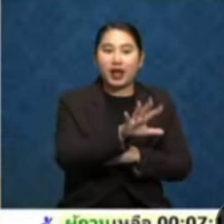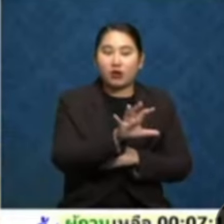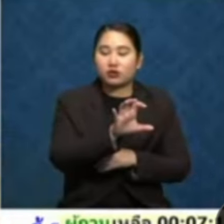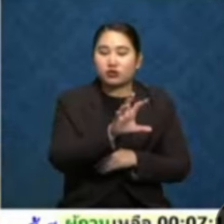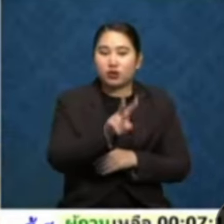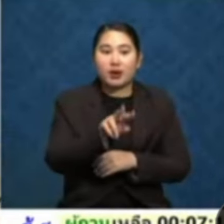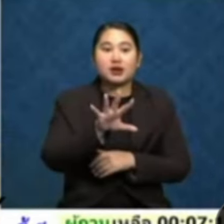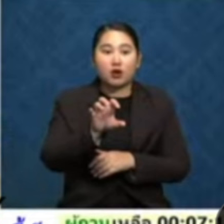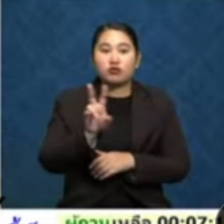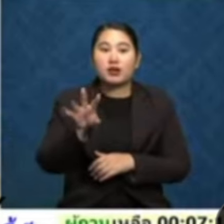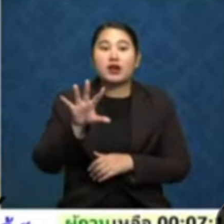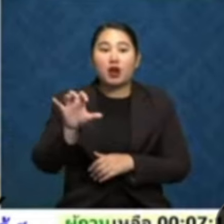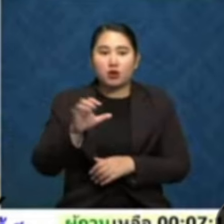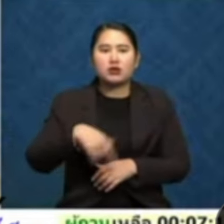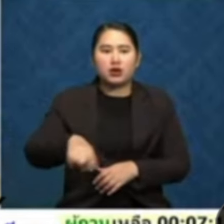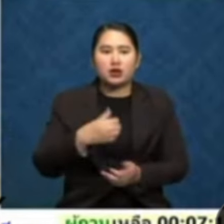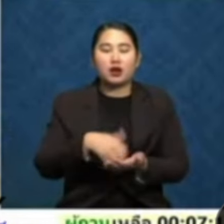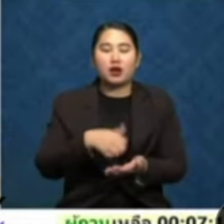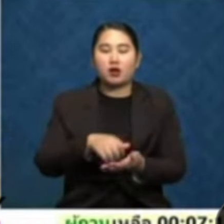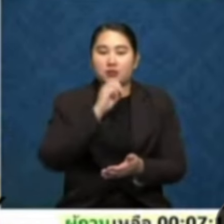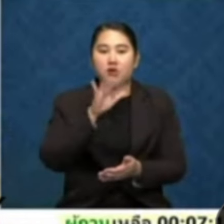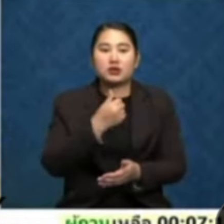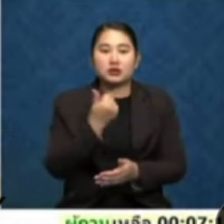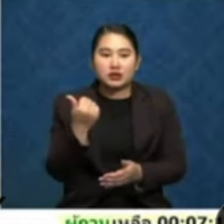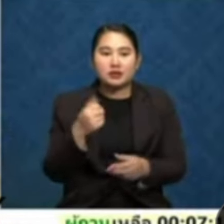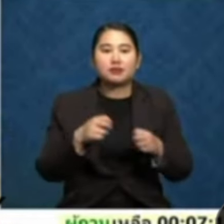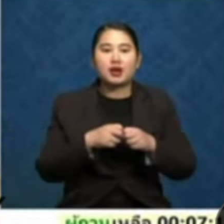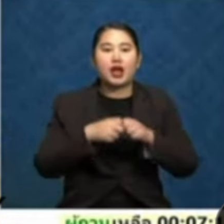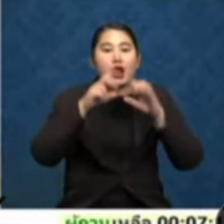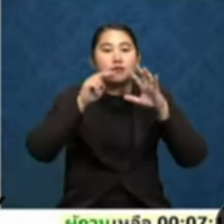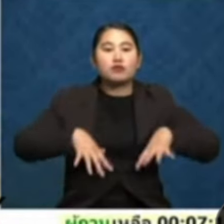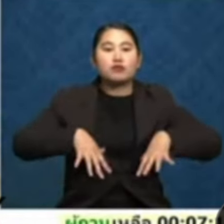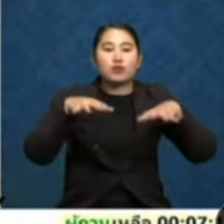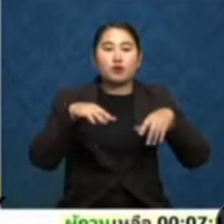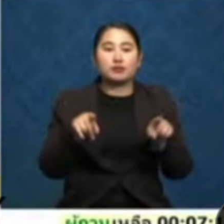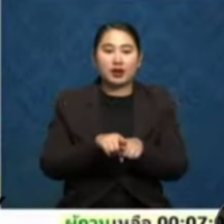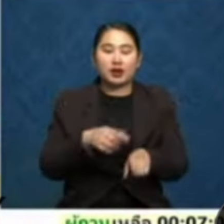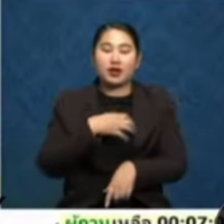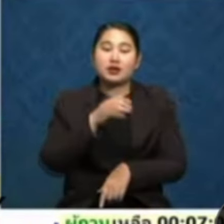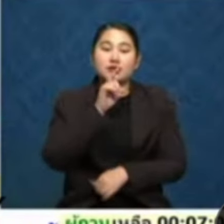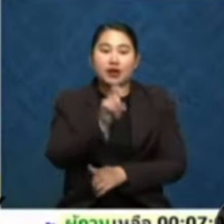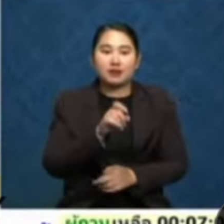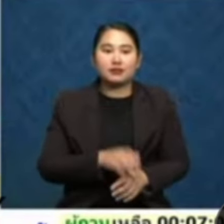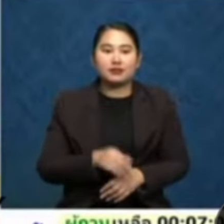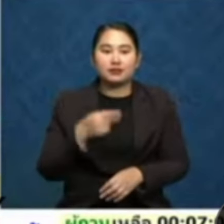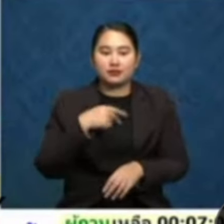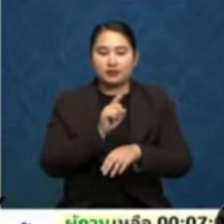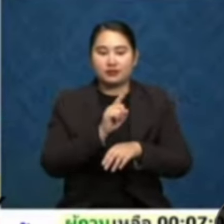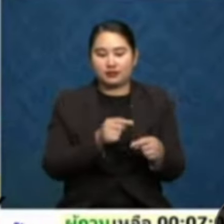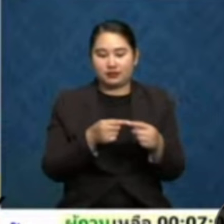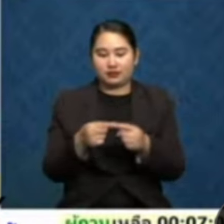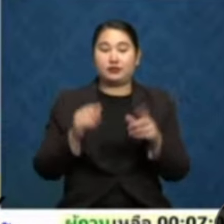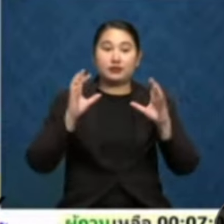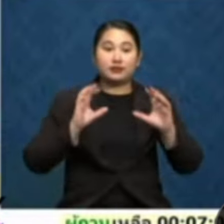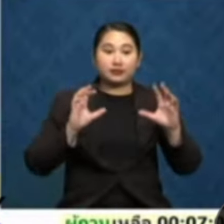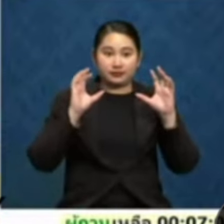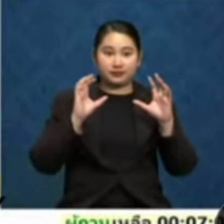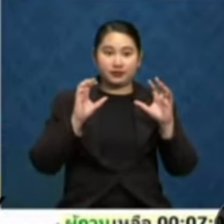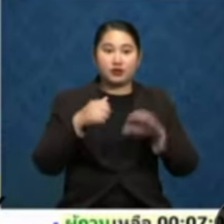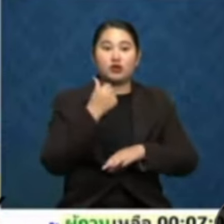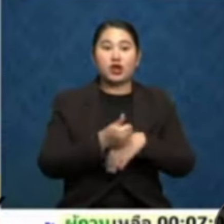ถามก็คือวันนี้เรามีอีกหลายพื้นที่ครับที่ประสบเหตุเช่นเดียวกันอยากจะสอบถามท่านประธานผ่านไปยังทางรัฐบาลครับให้